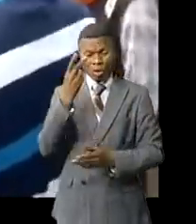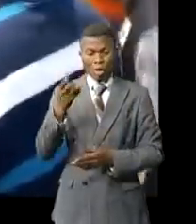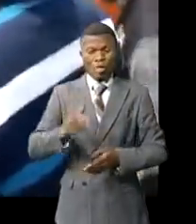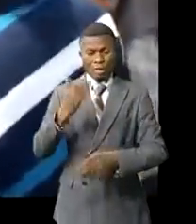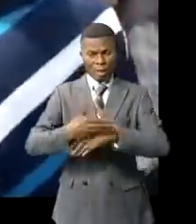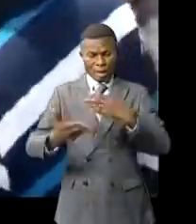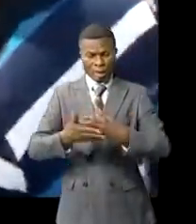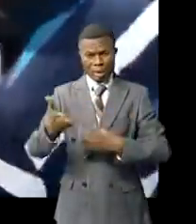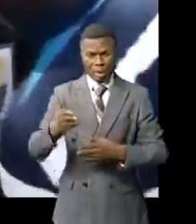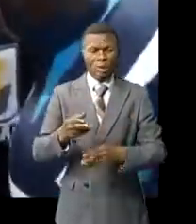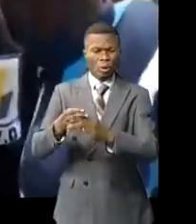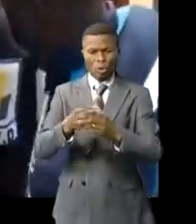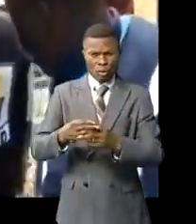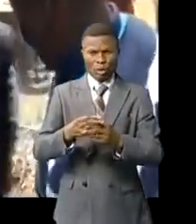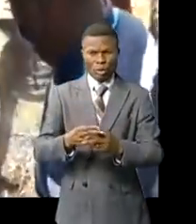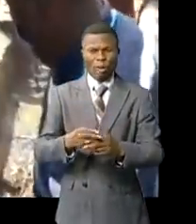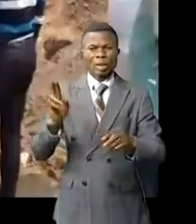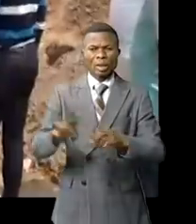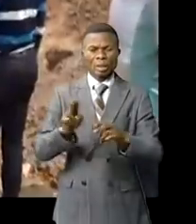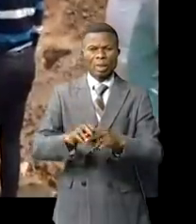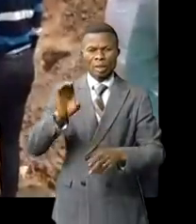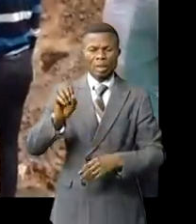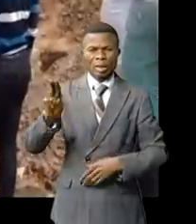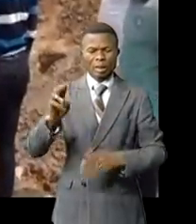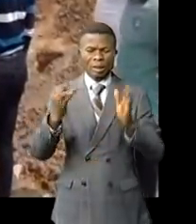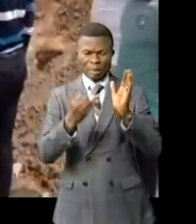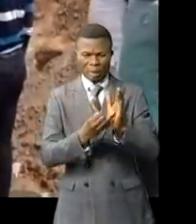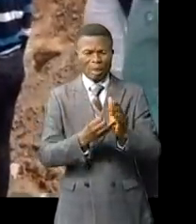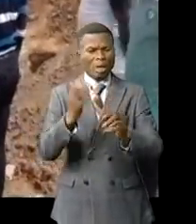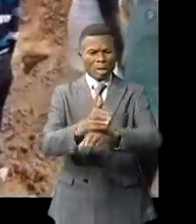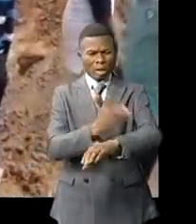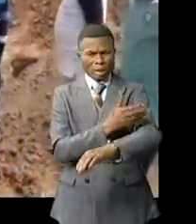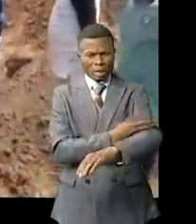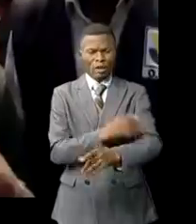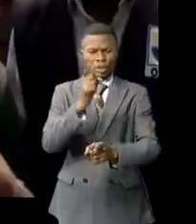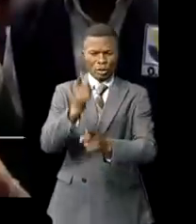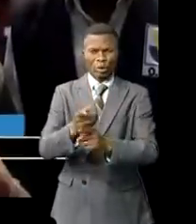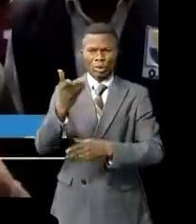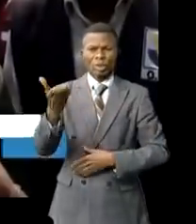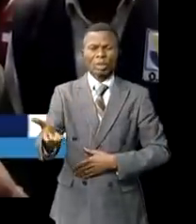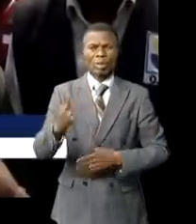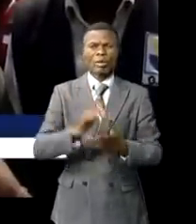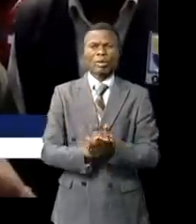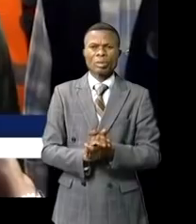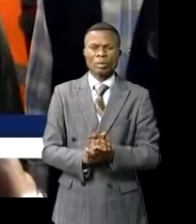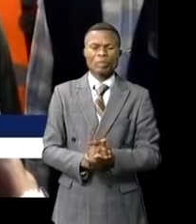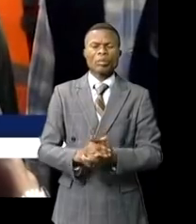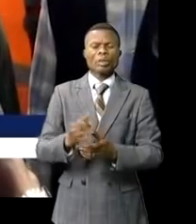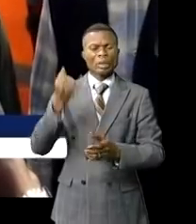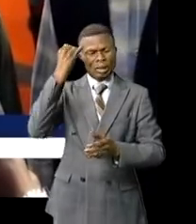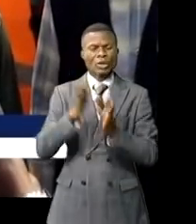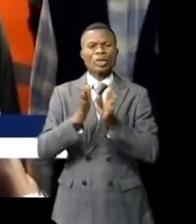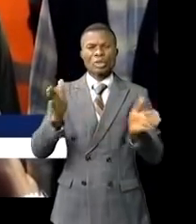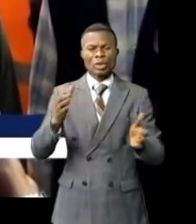ensemble avec la mission de contrôle, l'exécutant Greg 7, parle ici des avancées significatives. Dans l'ensemble, pouvons nous